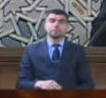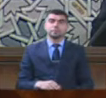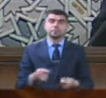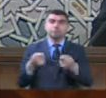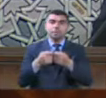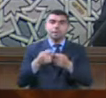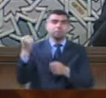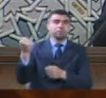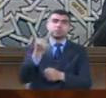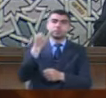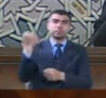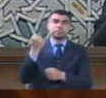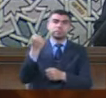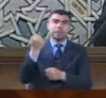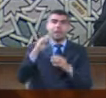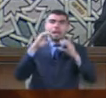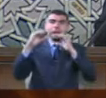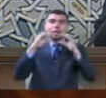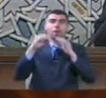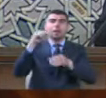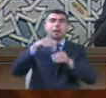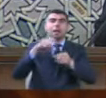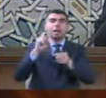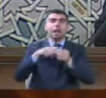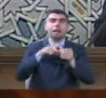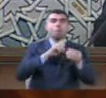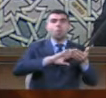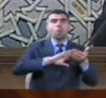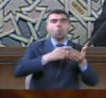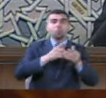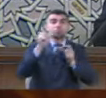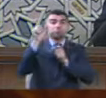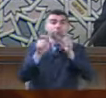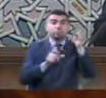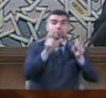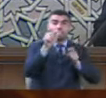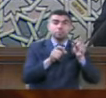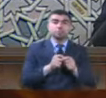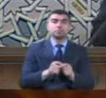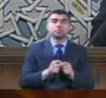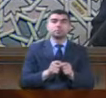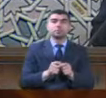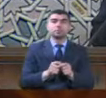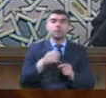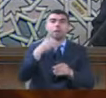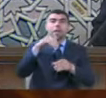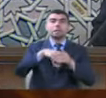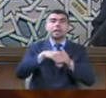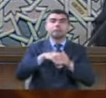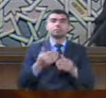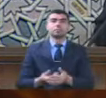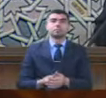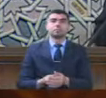تعثر الحوار مع المركزيات النقابية تقدم به السيدات والسادة النواب أعضاء فرق المعارضة الكلمة لأحد